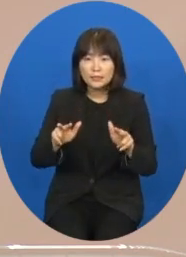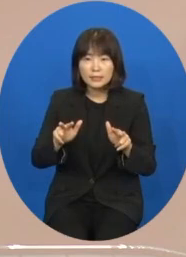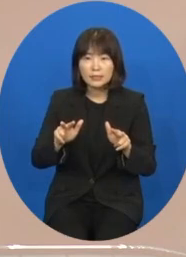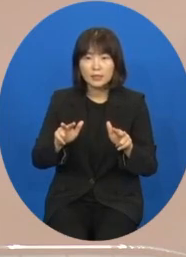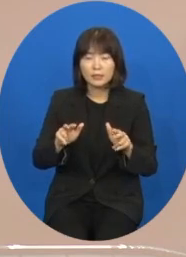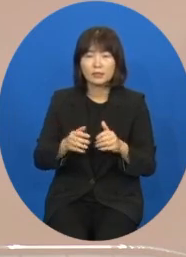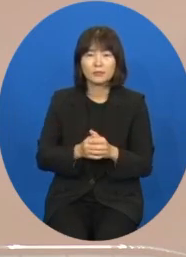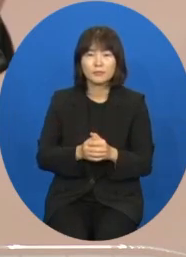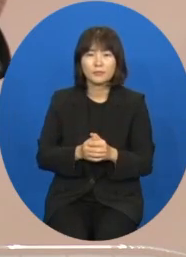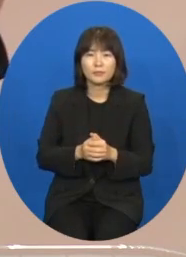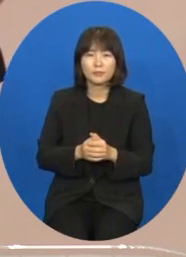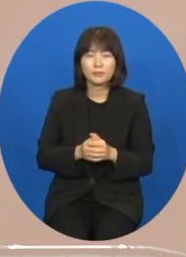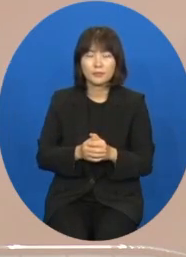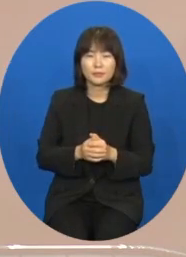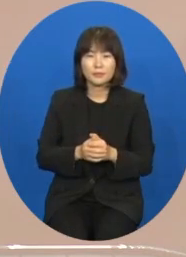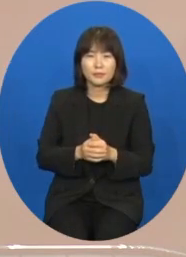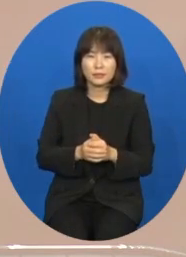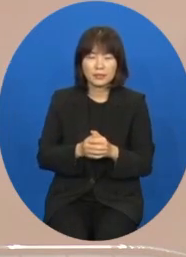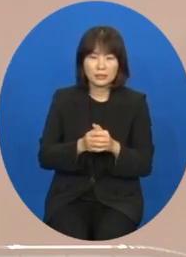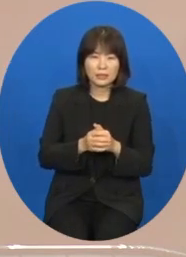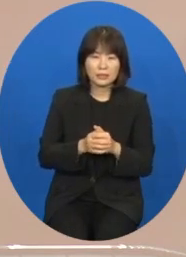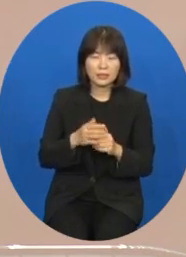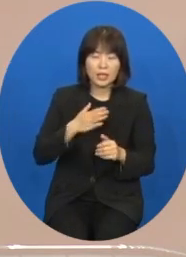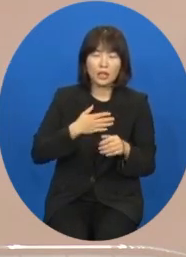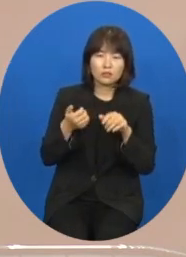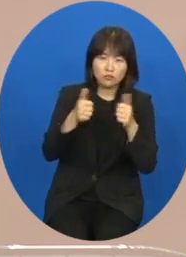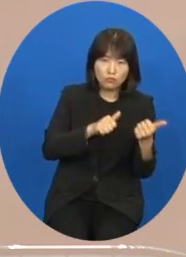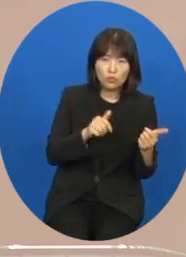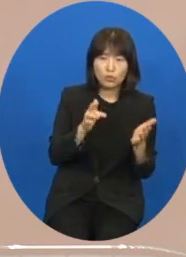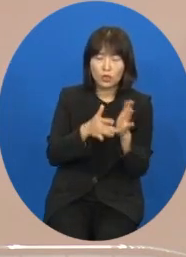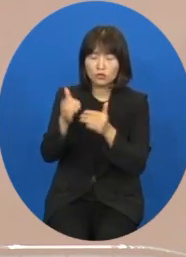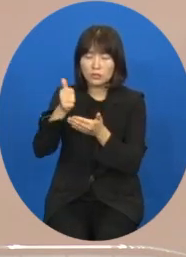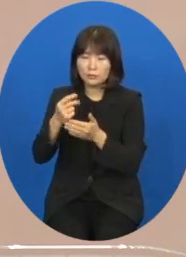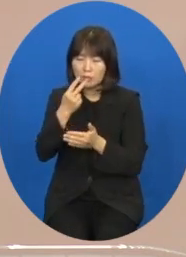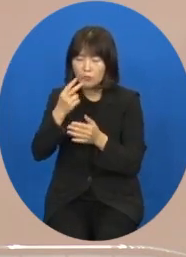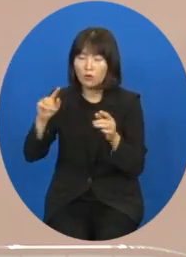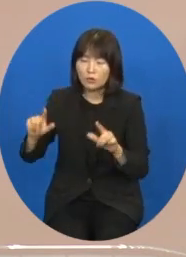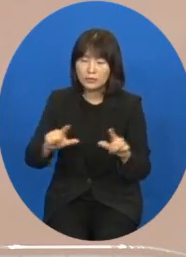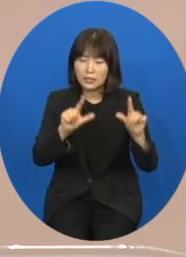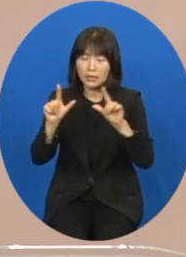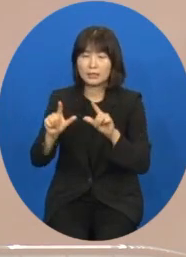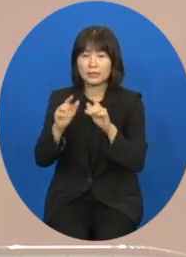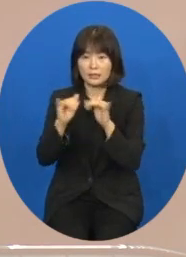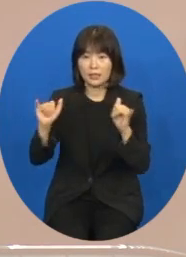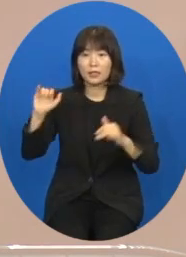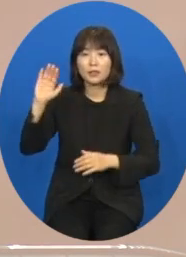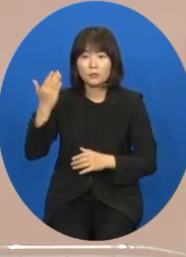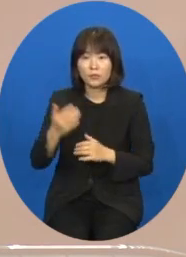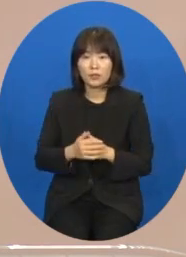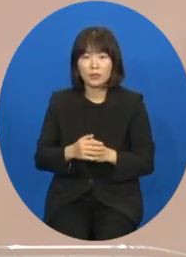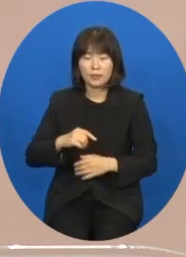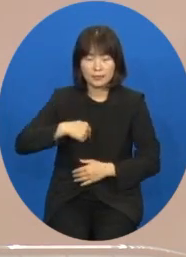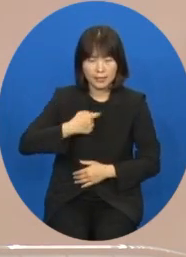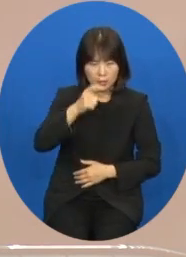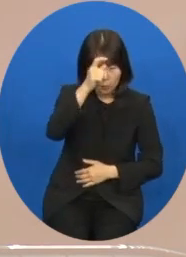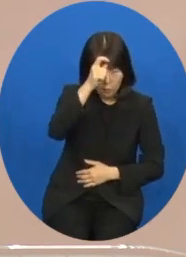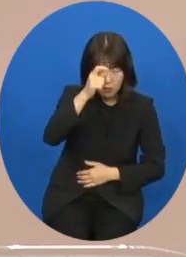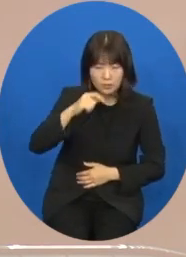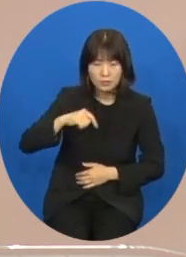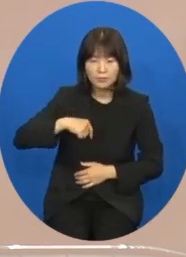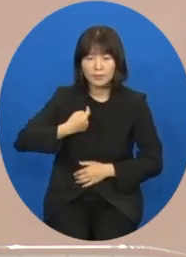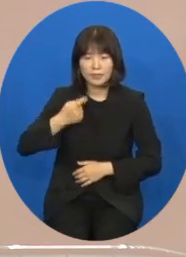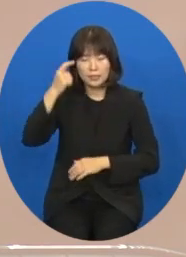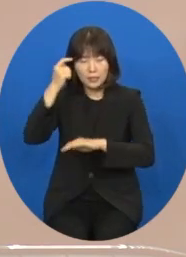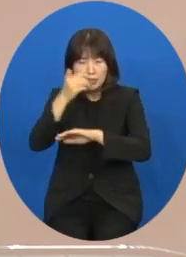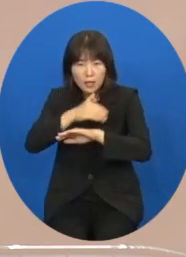옛사람 죽고 예수님의 생명으로 사는 사람이 됩니다. 자기 고집, 자기 계획, 자기